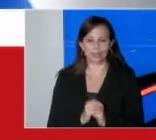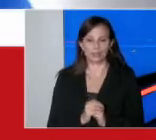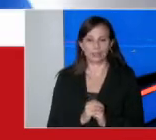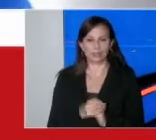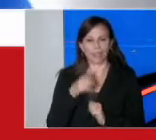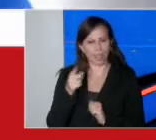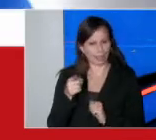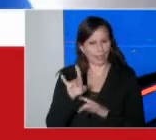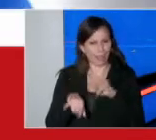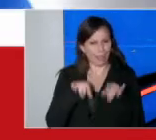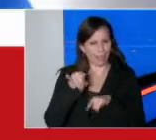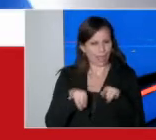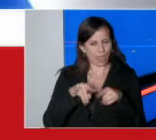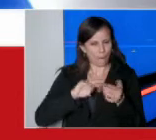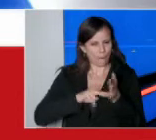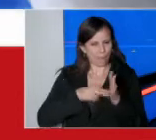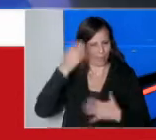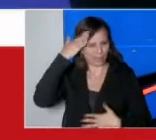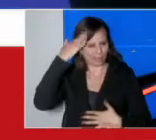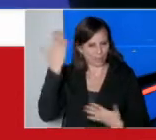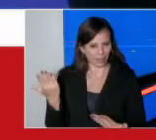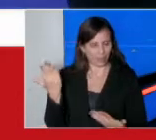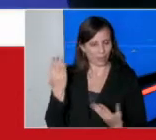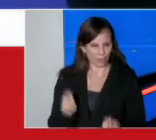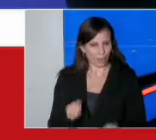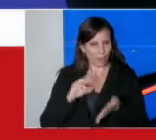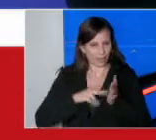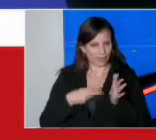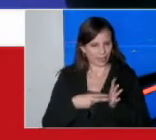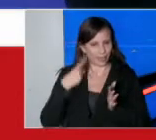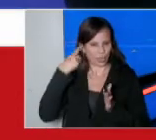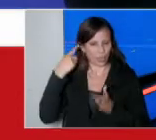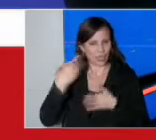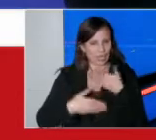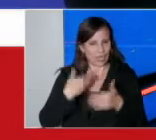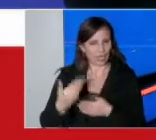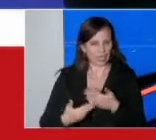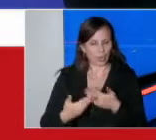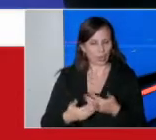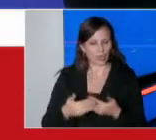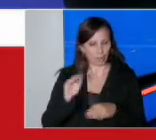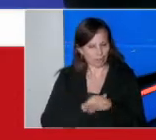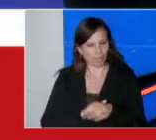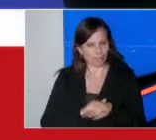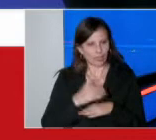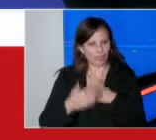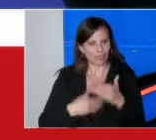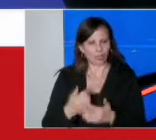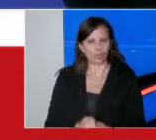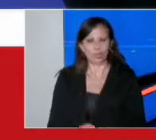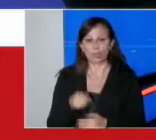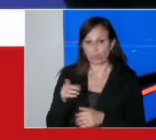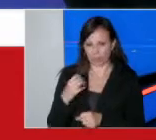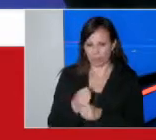חיה פוליטית, השר שי, אתה יודע לזהות גם תהליכים. נכון. הוא עושה פה איזשהו מהלך פוליטי, השר?